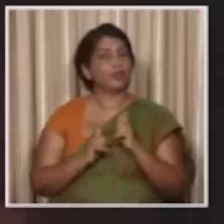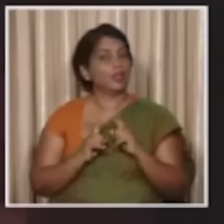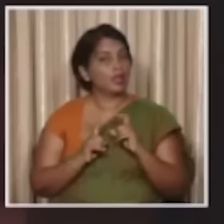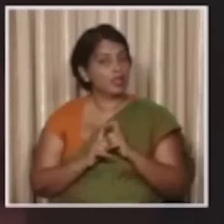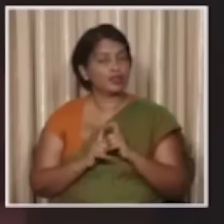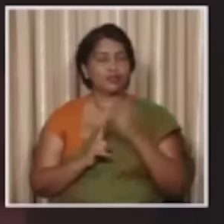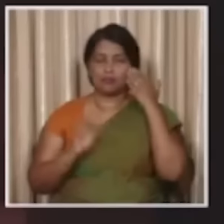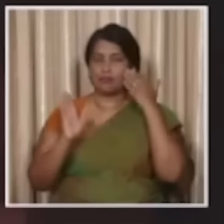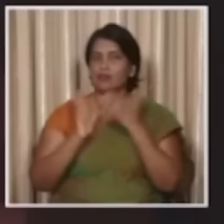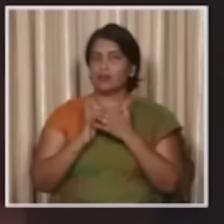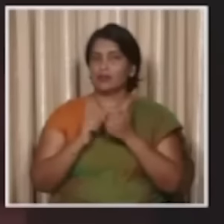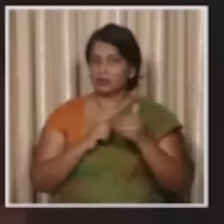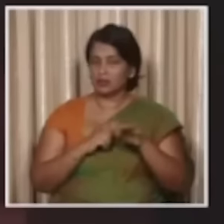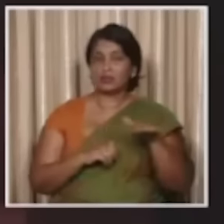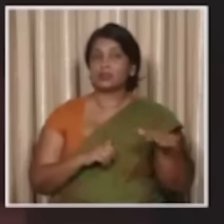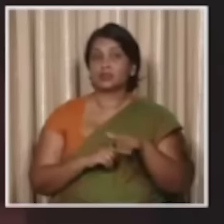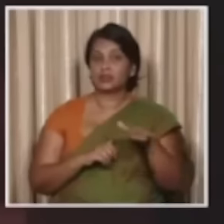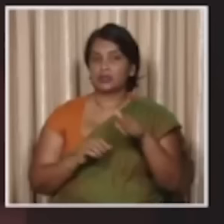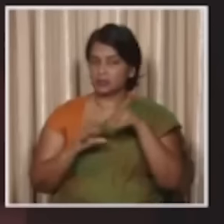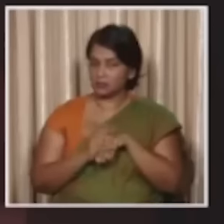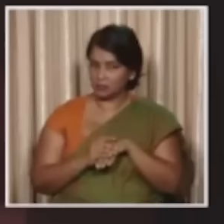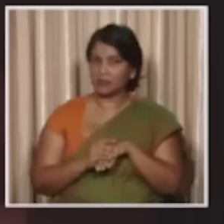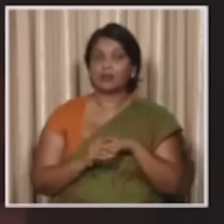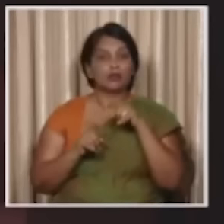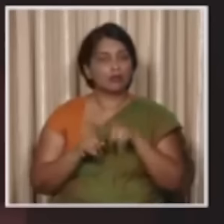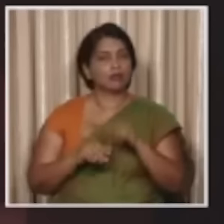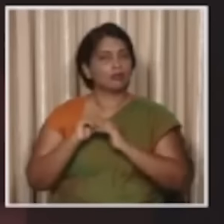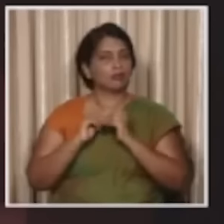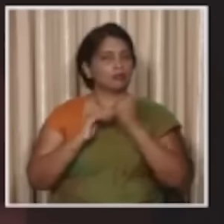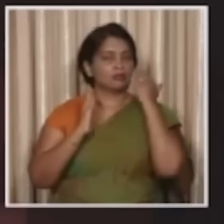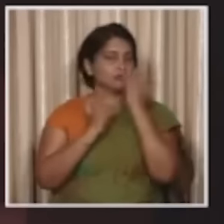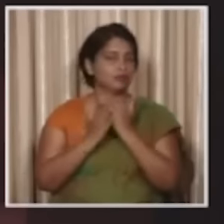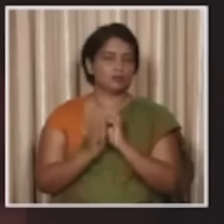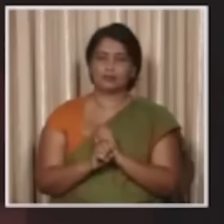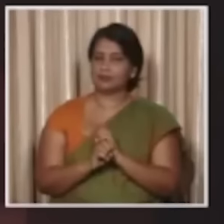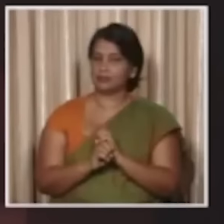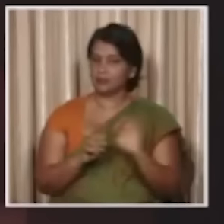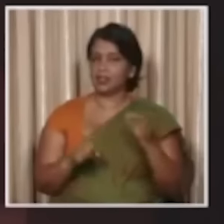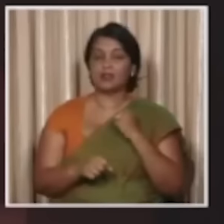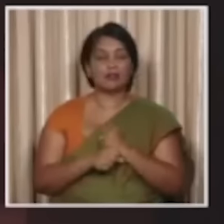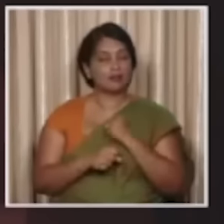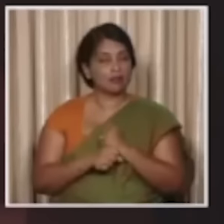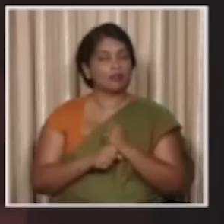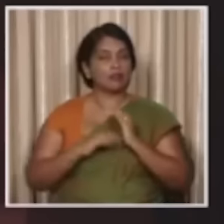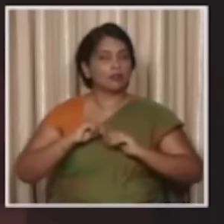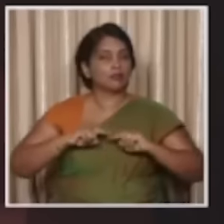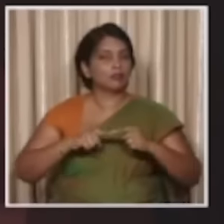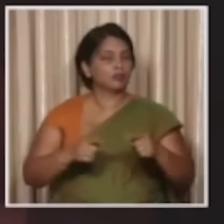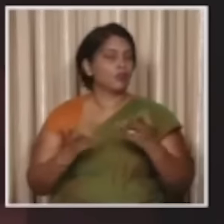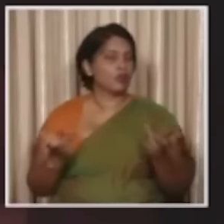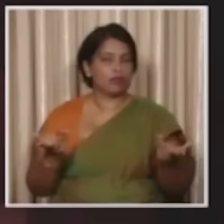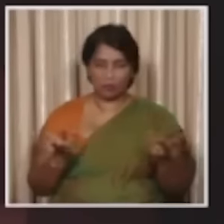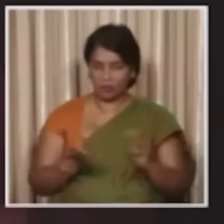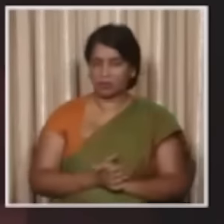අධ්‍යාපන විෂය නිර්දේශය තුල මෙන්ම සමාජය තුලද මෙම කරුණ ප්‍රචලිත කිරීමට රජයේ ගෙන ඇති ක්‍රියාමාර්ග